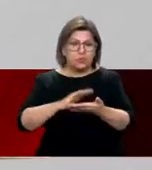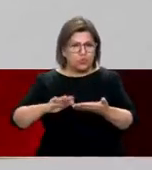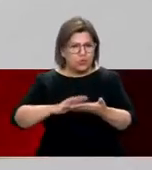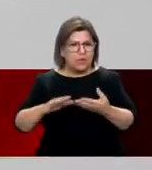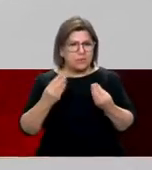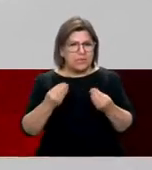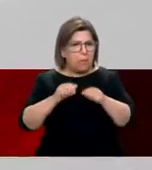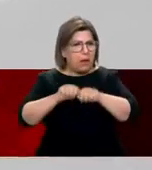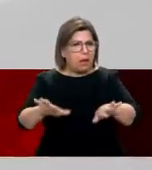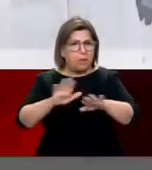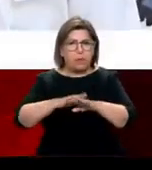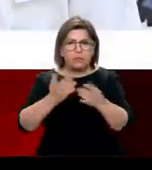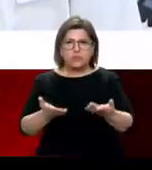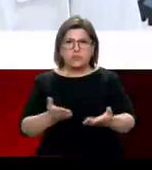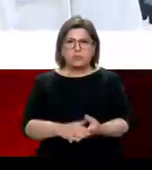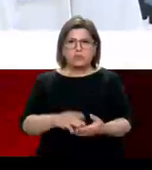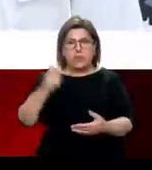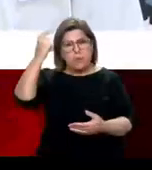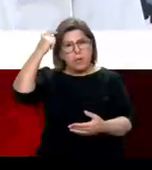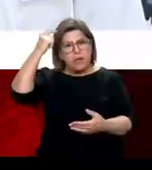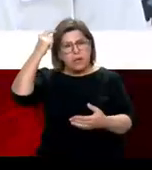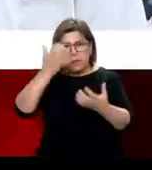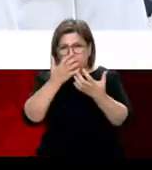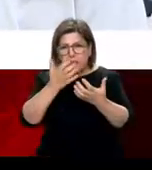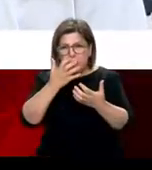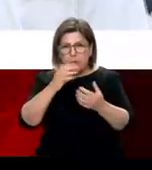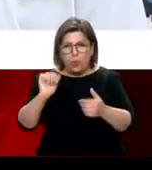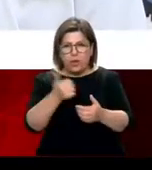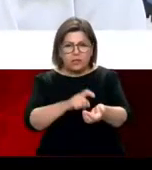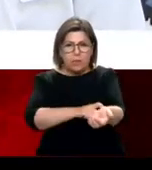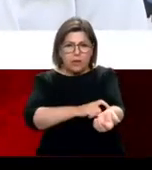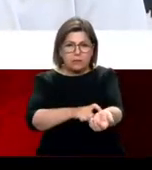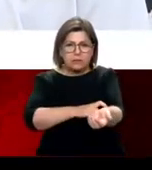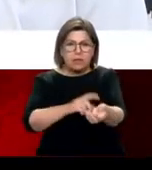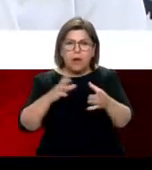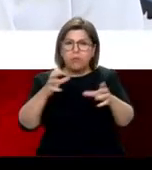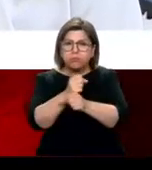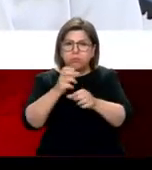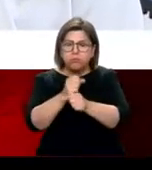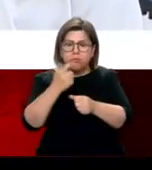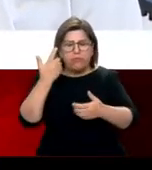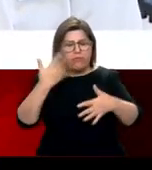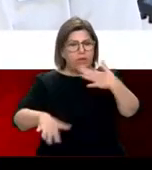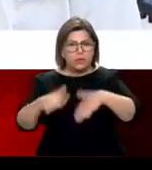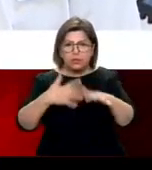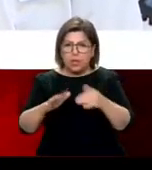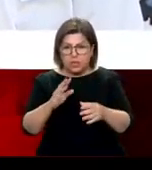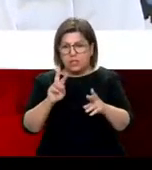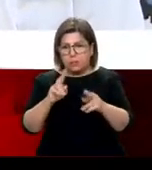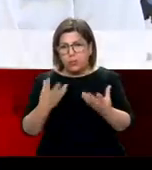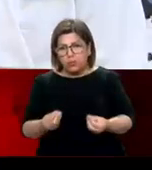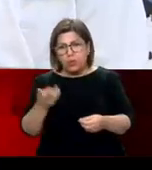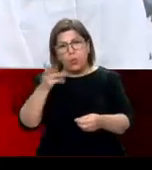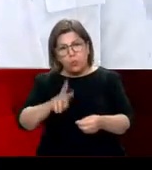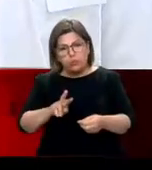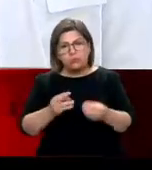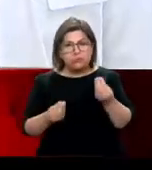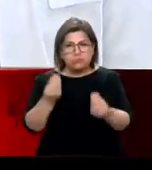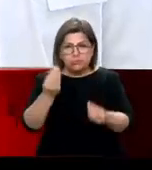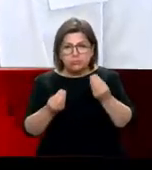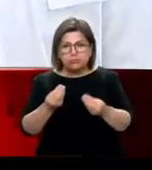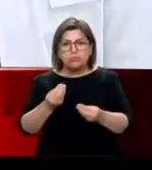iyileşiyorum paylaşımını yapmıştı. Beyni besleyen en önemli damar sistemi ve tıkanıklıkları felçle sonuçlanabileceği gibi ölümle de sonuçlanabilir.